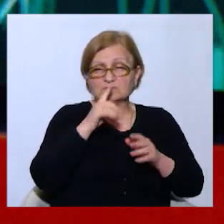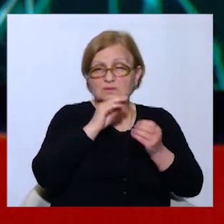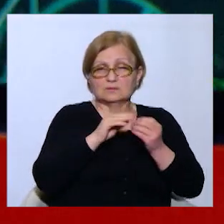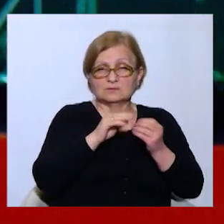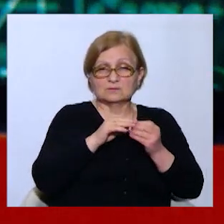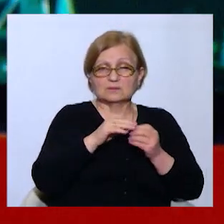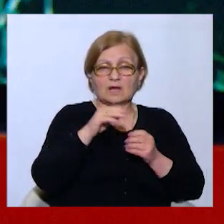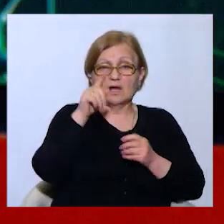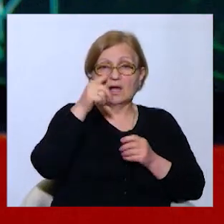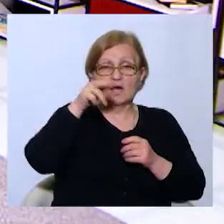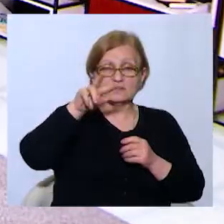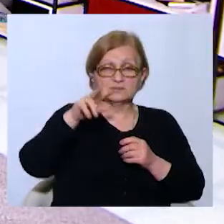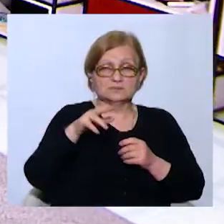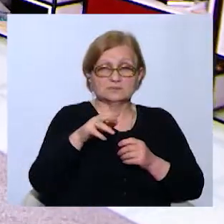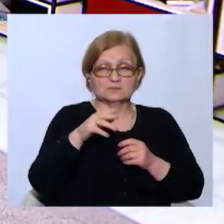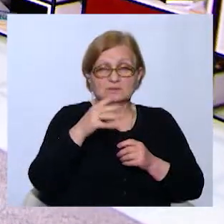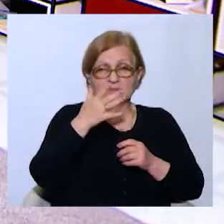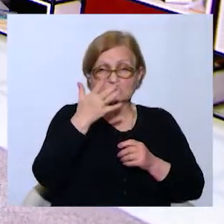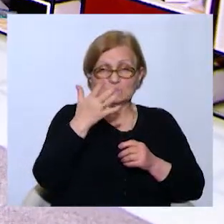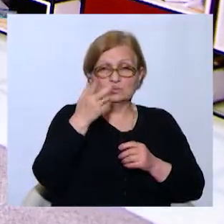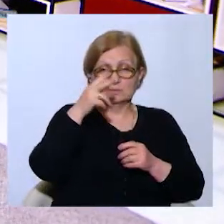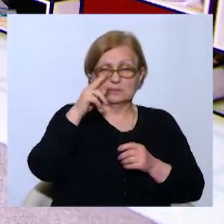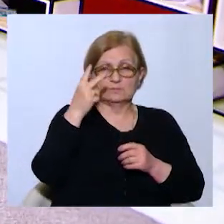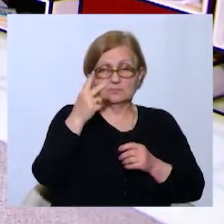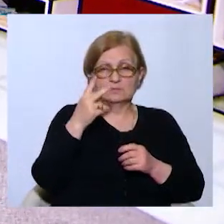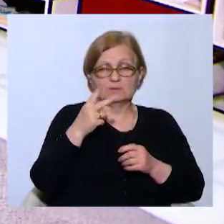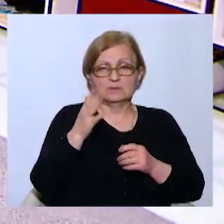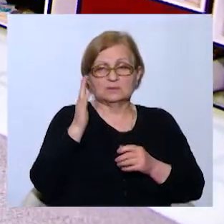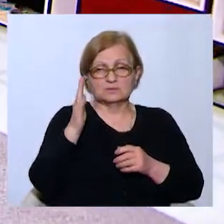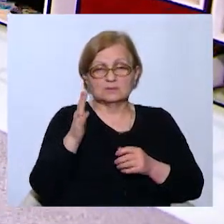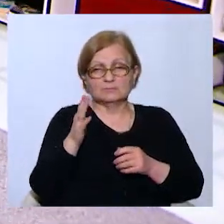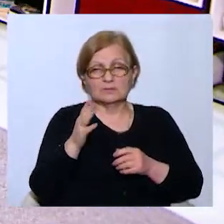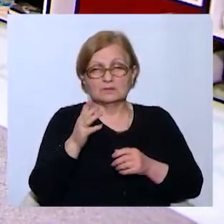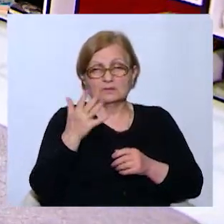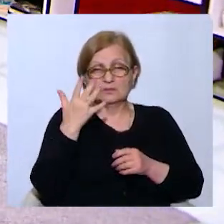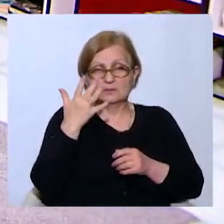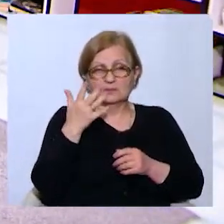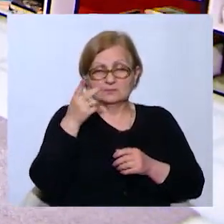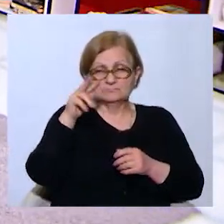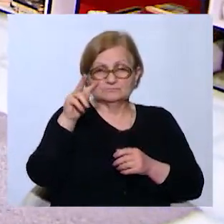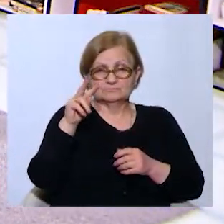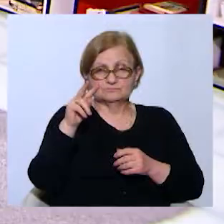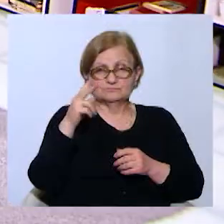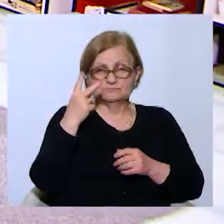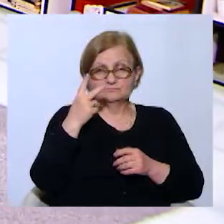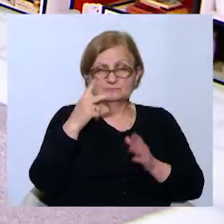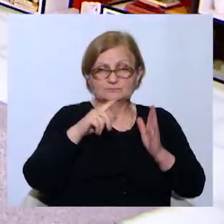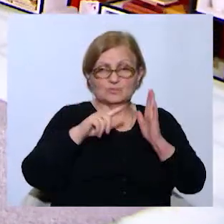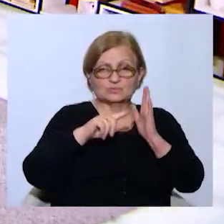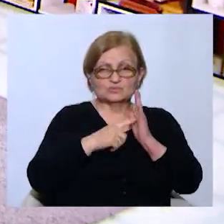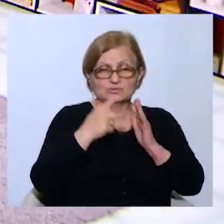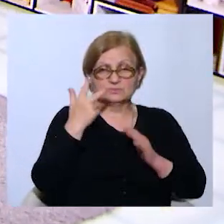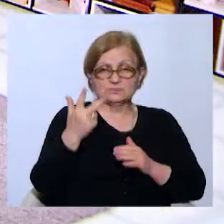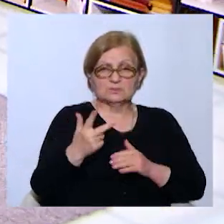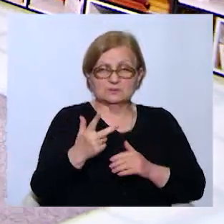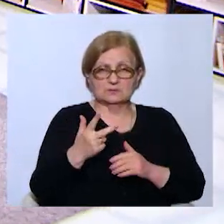მაჩვენებლები მრავლდება. 5 ხარისხად 2 ხარისხად 3 არის 5 ხარისხად 2-ჯერ 3.